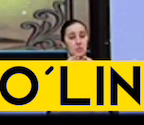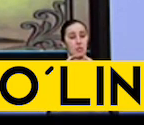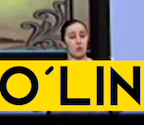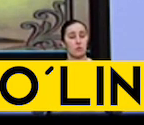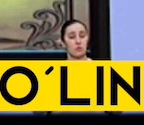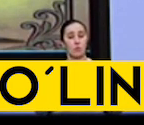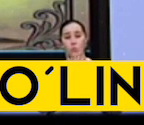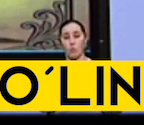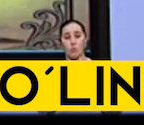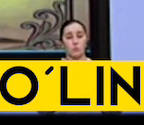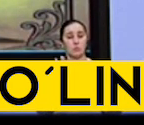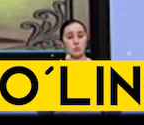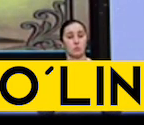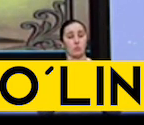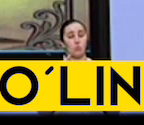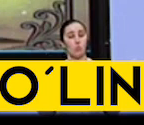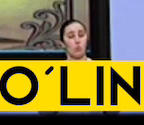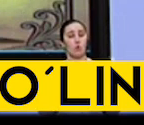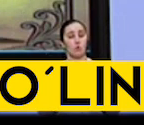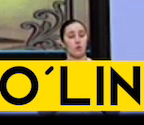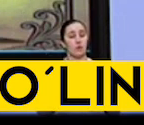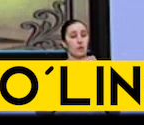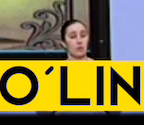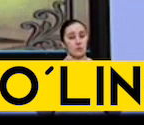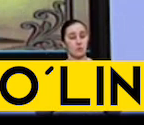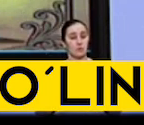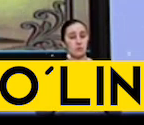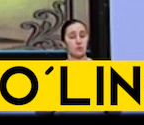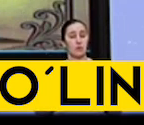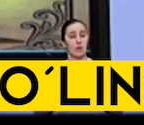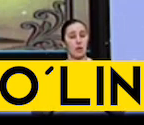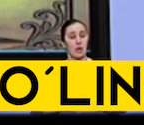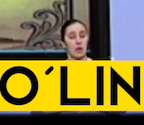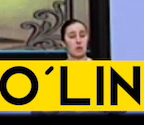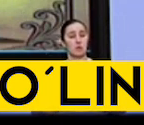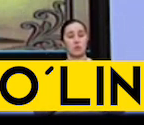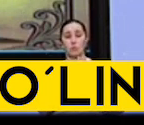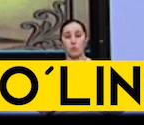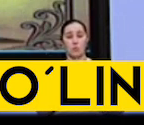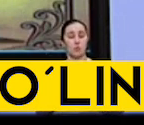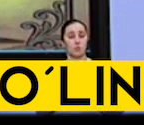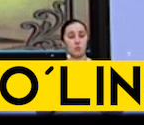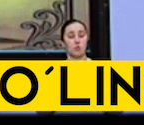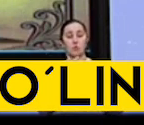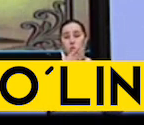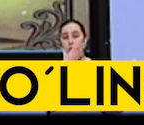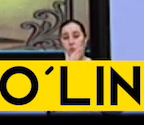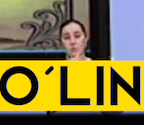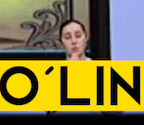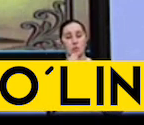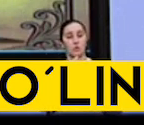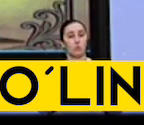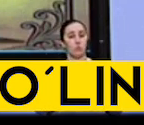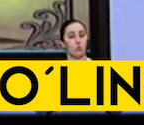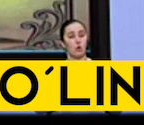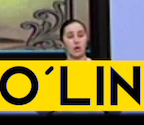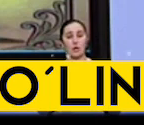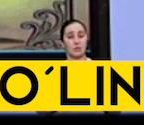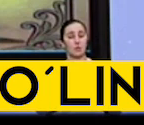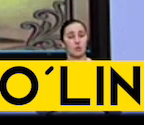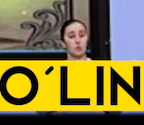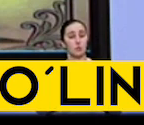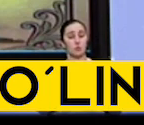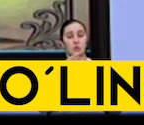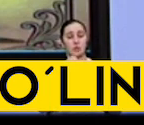Jahonda bo'lmasa muallim agar hayot ham bo'lmasdi. Go'zal bu qadar.